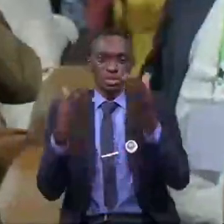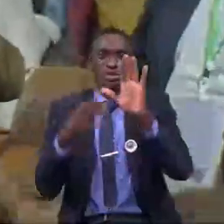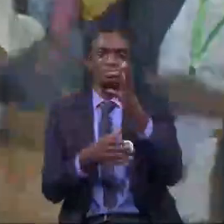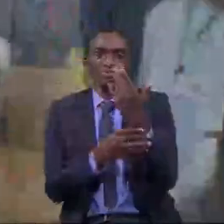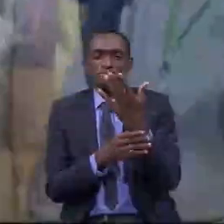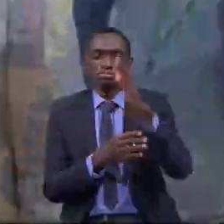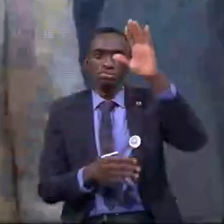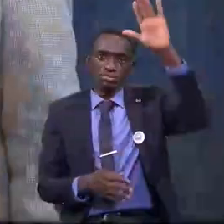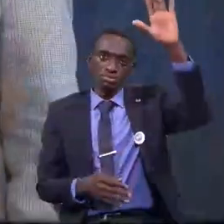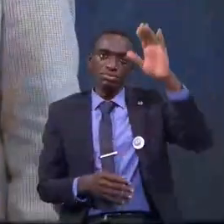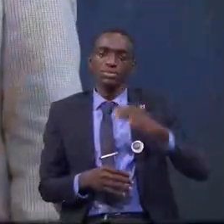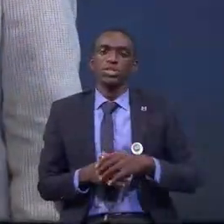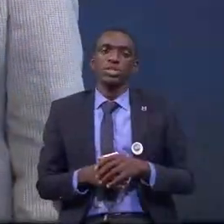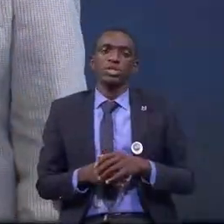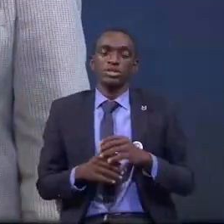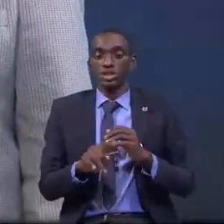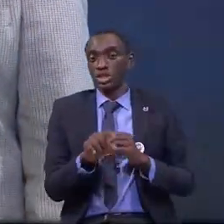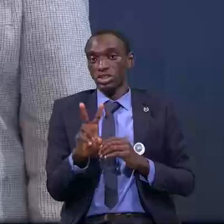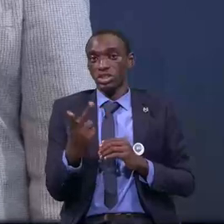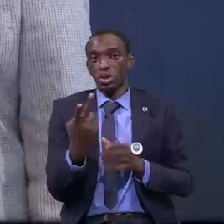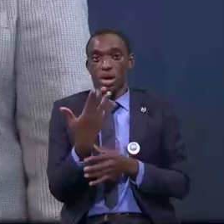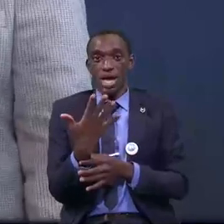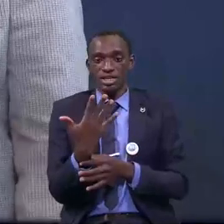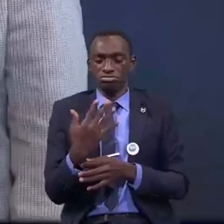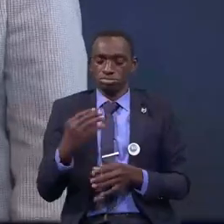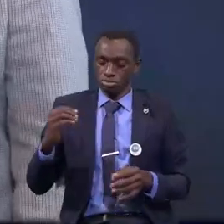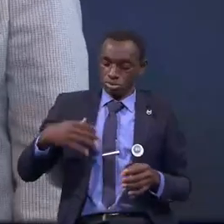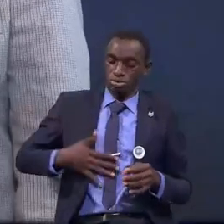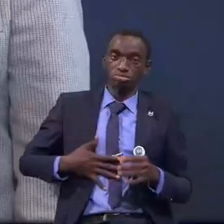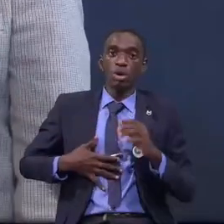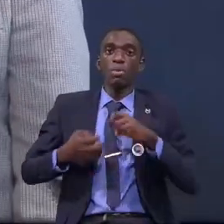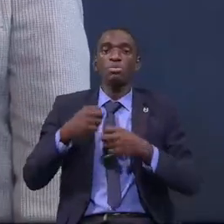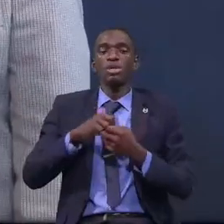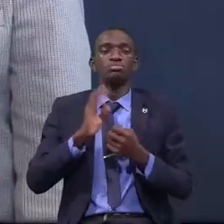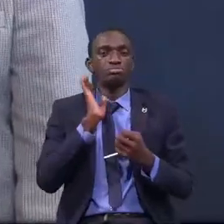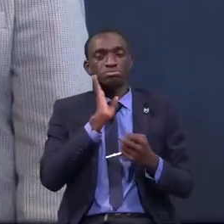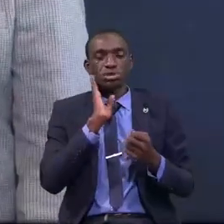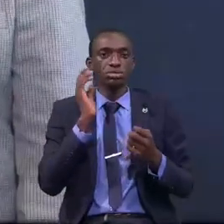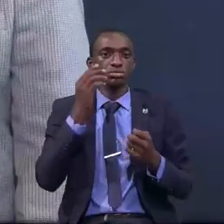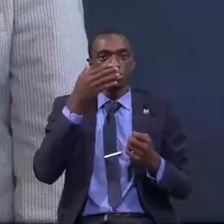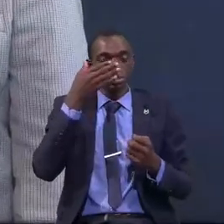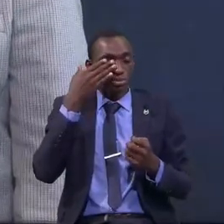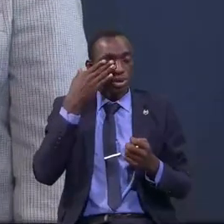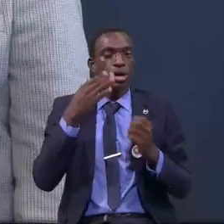Lève la main et tu mets la deuxième main là où tu as le problème, la maladie.